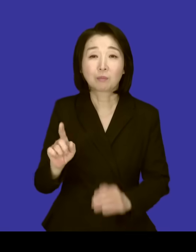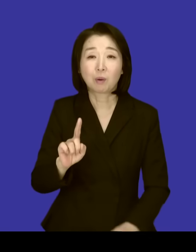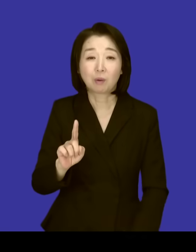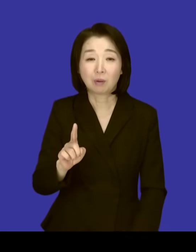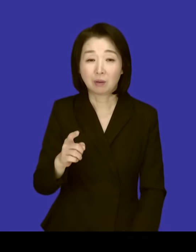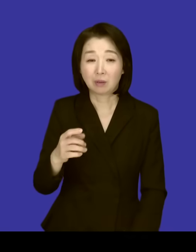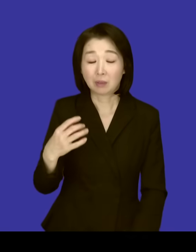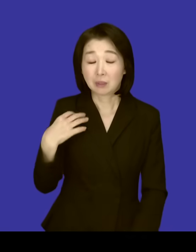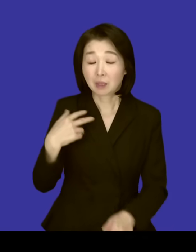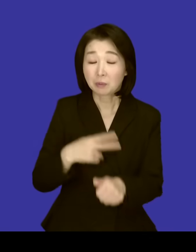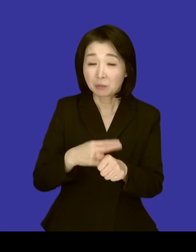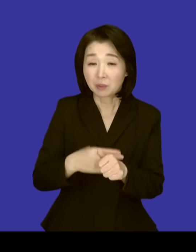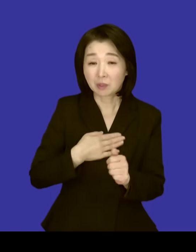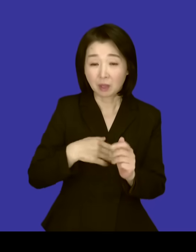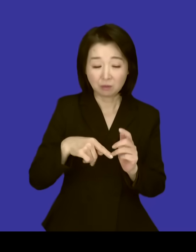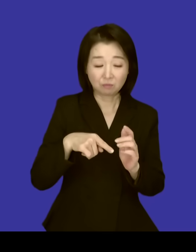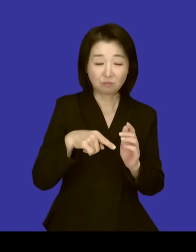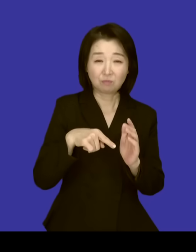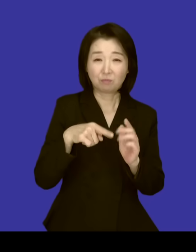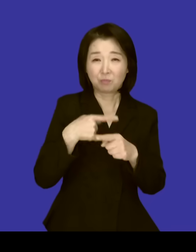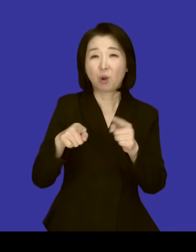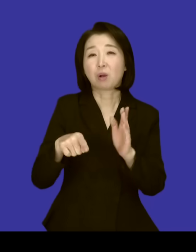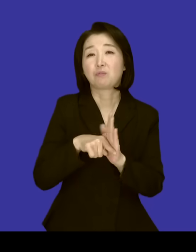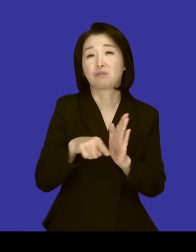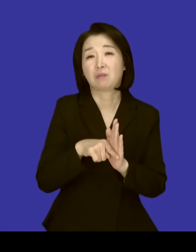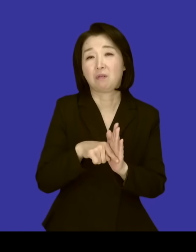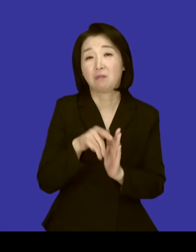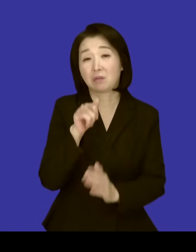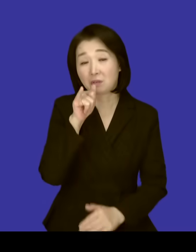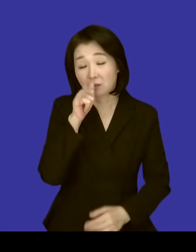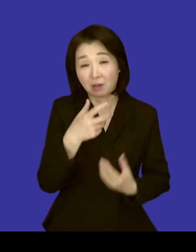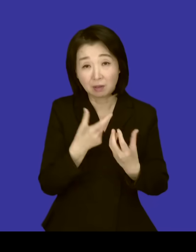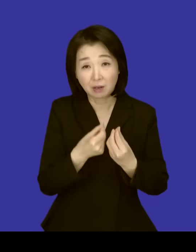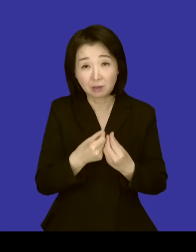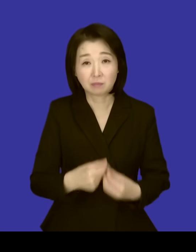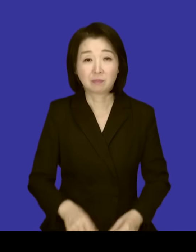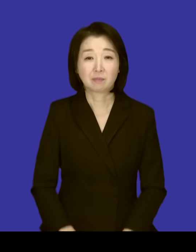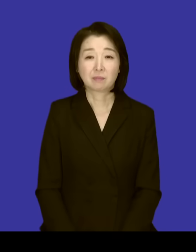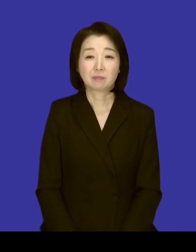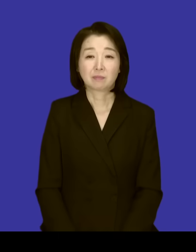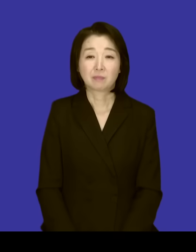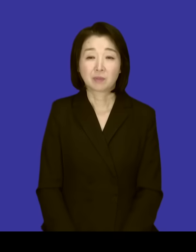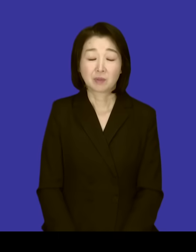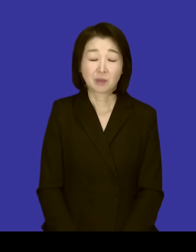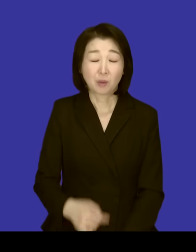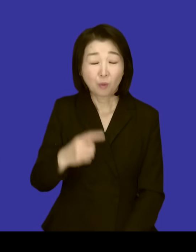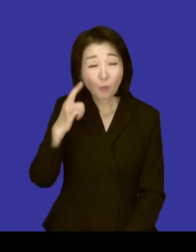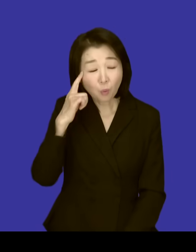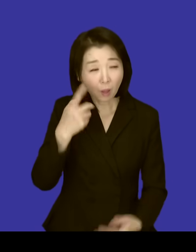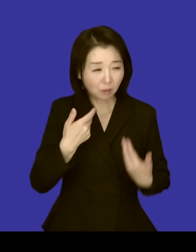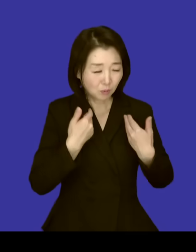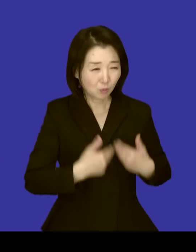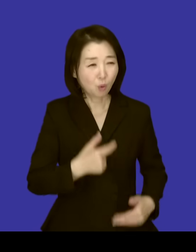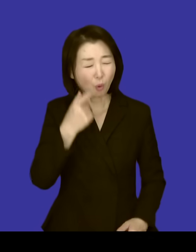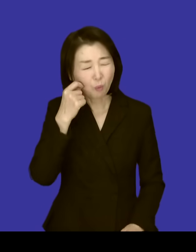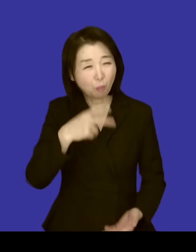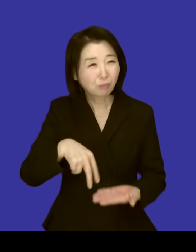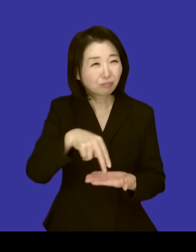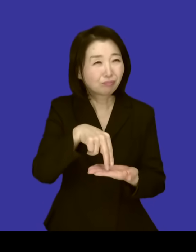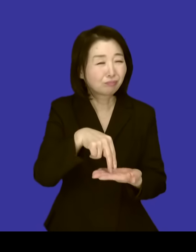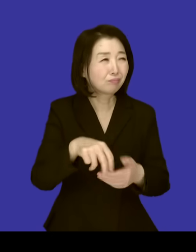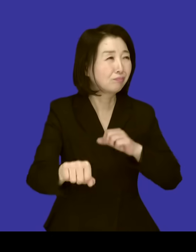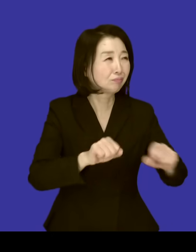대해 조금 부정적인 평가를 하셔가지고 뭐에 대해서? 예를 들면은 예. 뭐 좀 산만하다라든가 아니면은 뭐